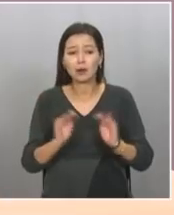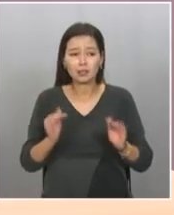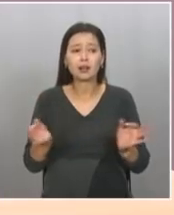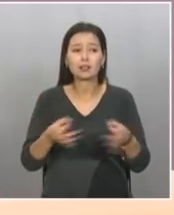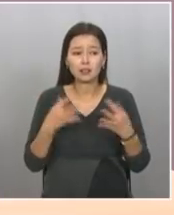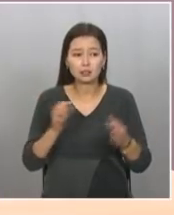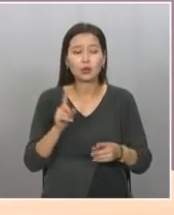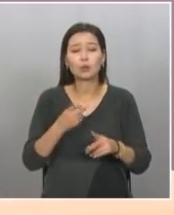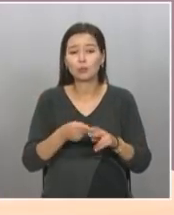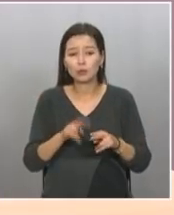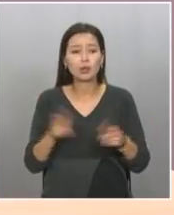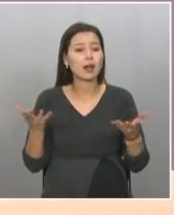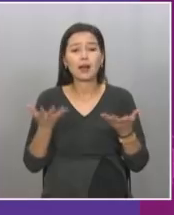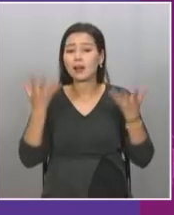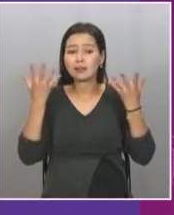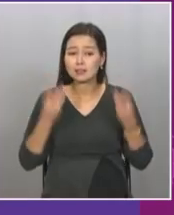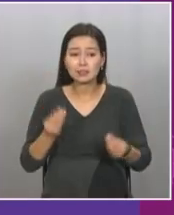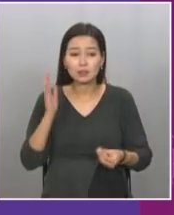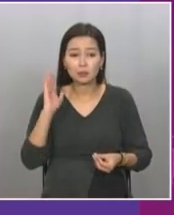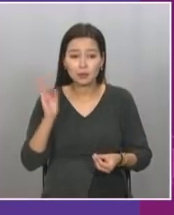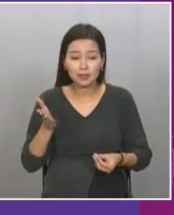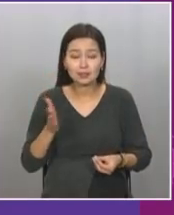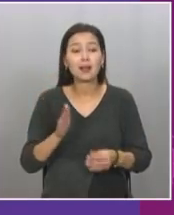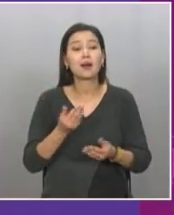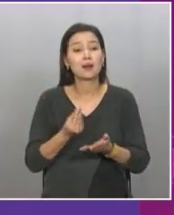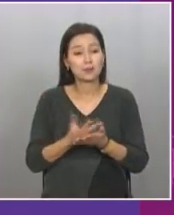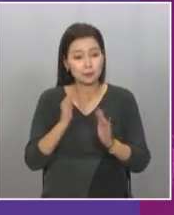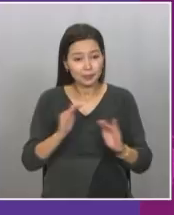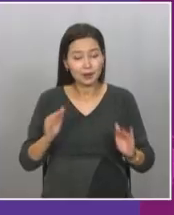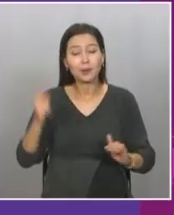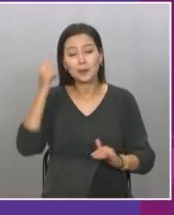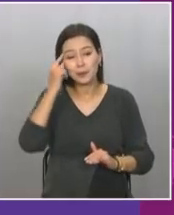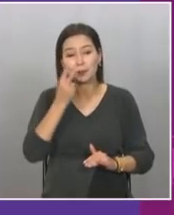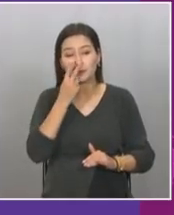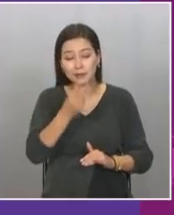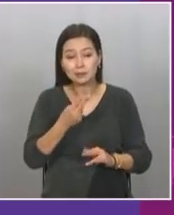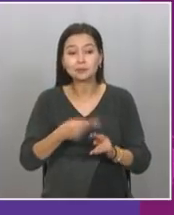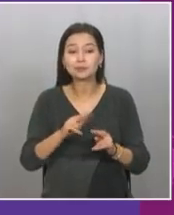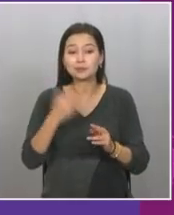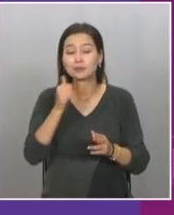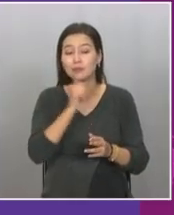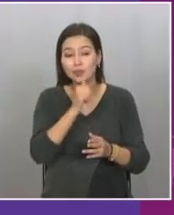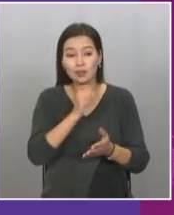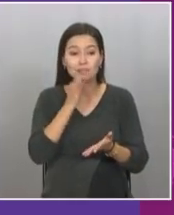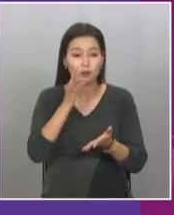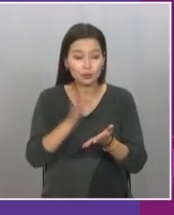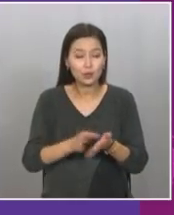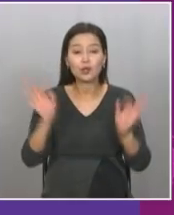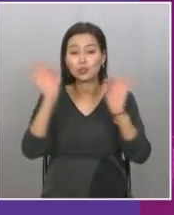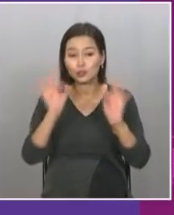болады? Жұмбақтың жауабын ойланып көрейік. Жарайсыңдар, балалар. Жұмбақтың жауабы күз мезгілі